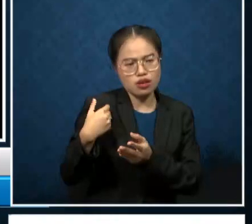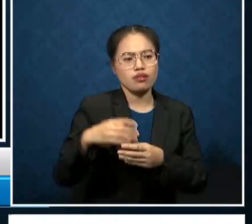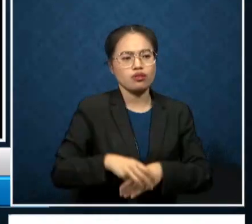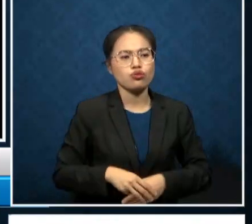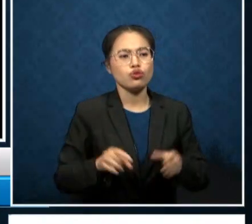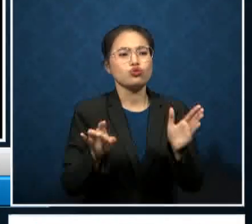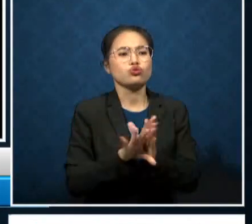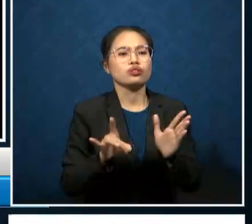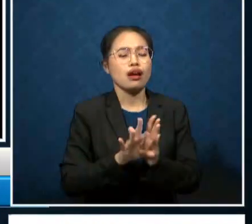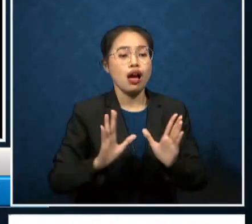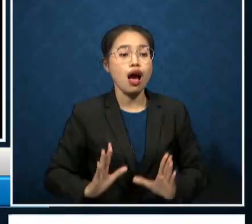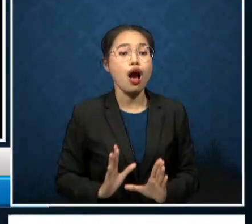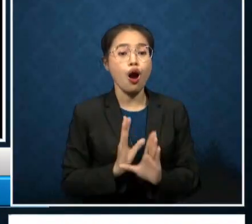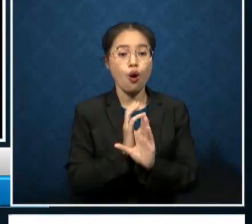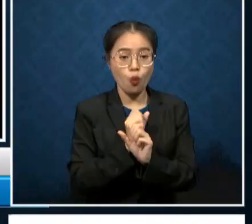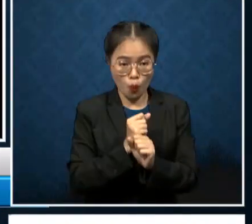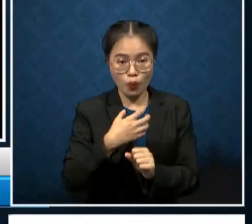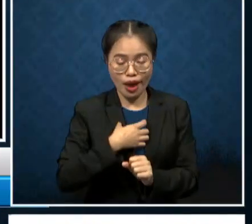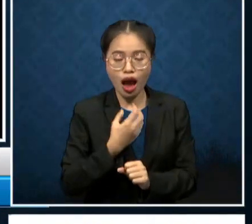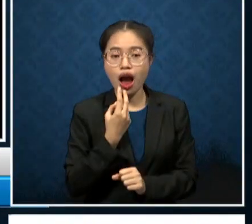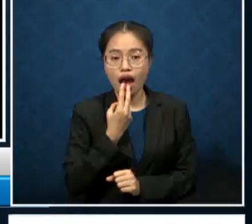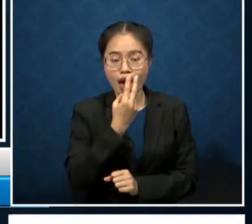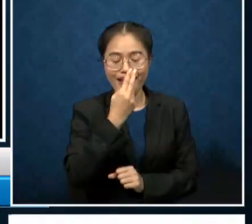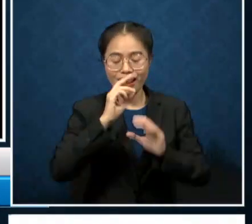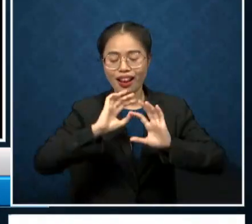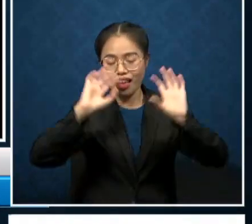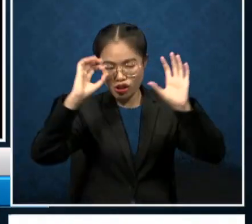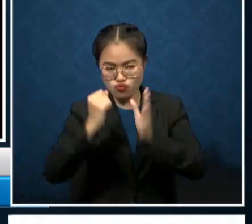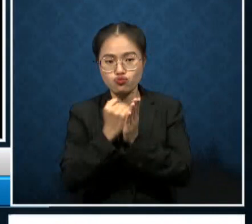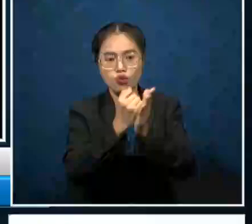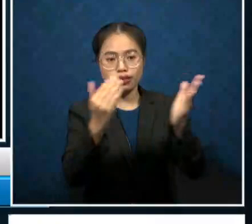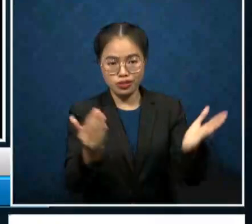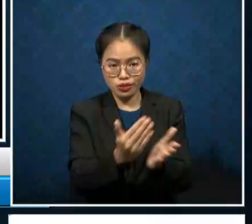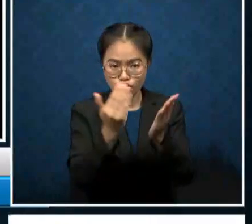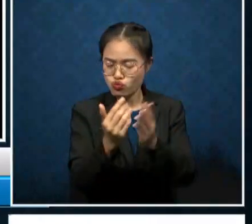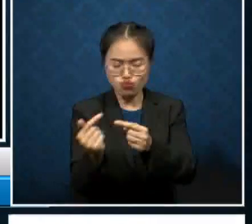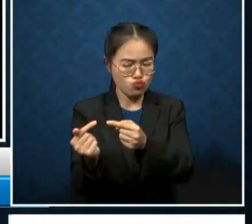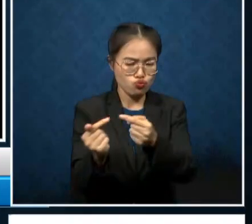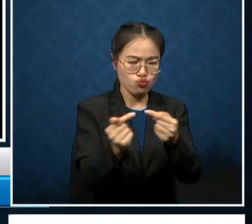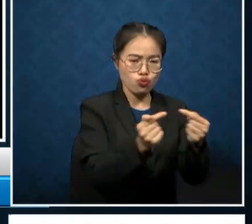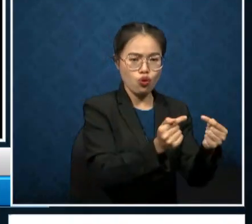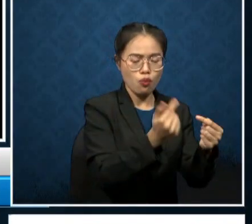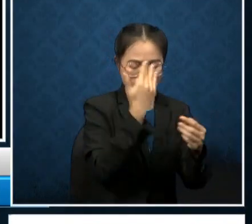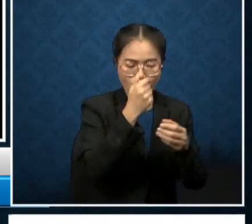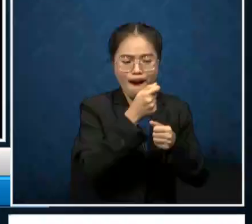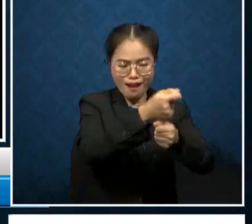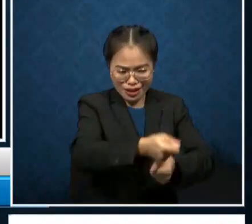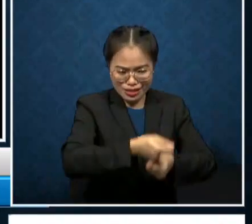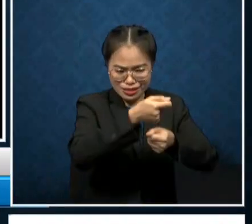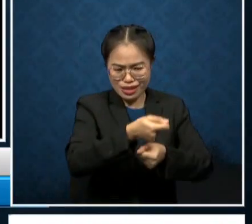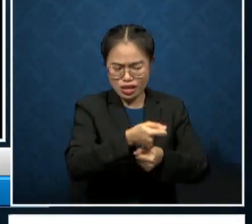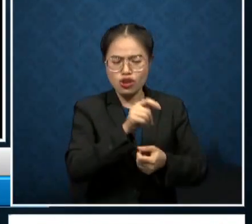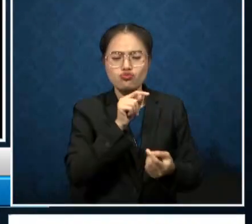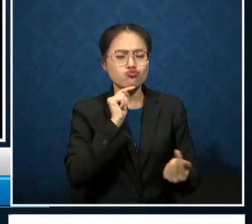ครับบทสรุปของเราคืออยากเห็นการสนับสนุนอย่างจริงจังและต่อเนื่องระยะยาวเพราะการเกษตรย่อมคู่แผ่นเด็นไทยการเกษตร